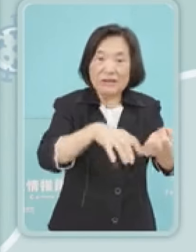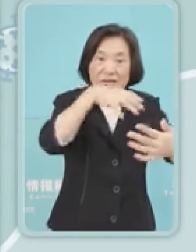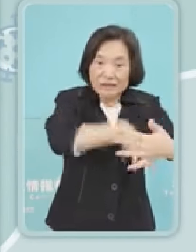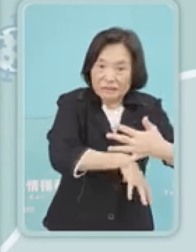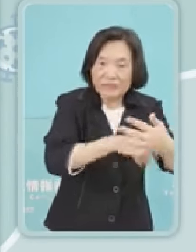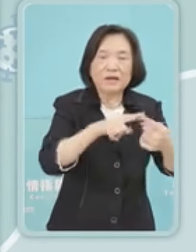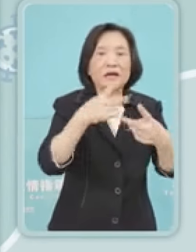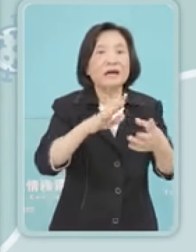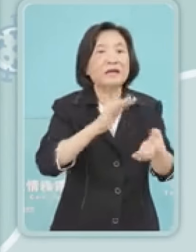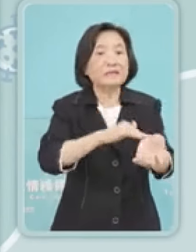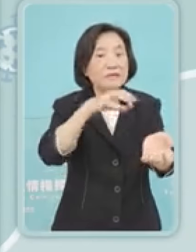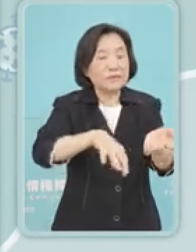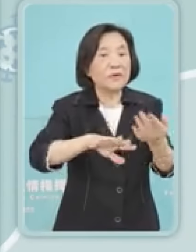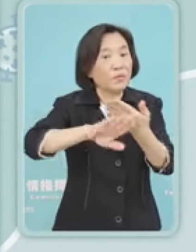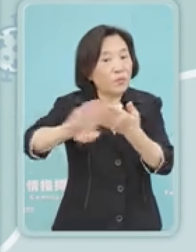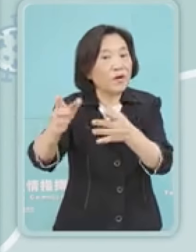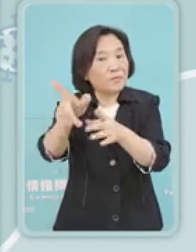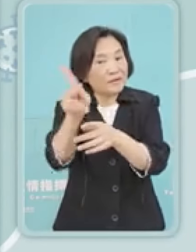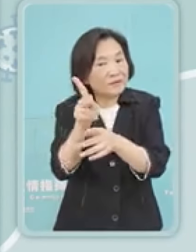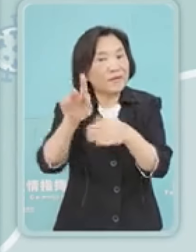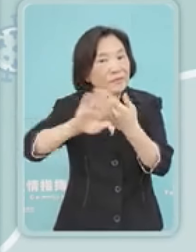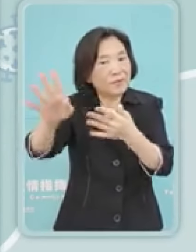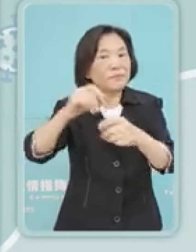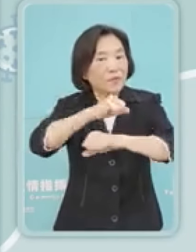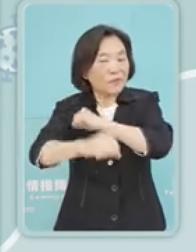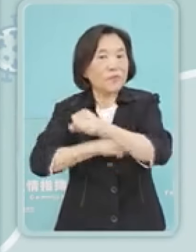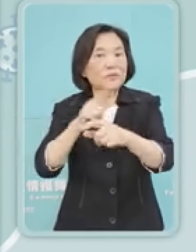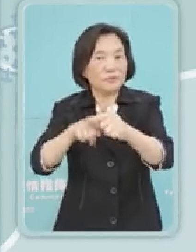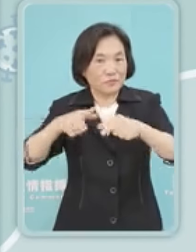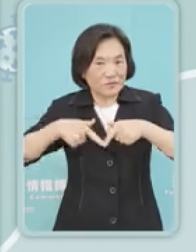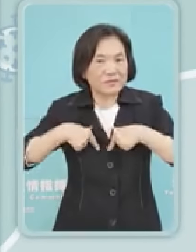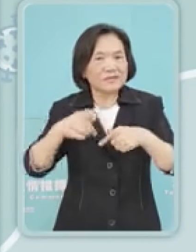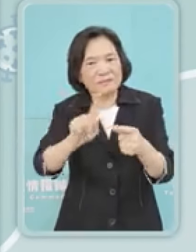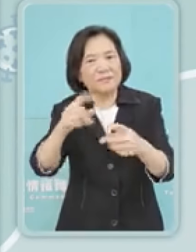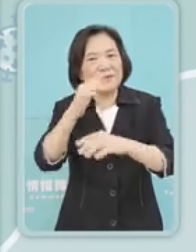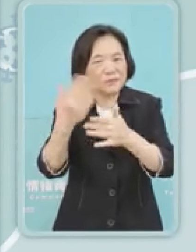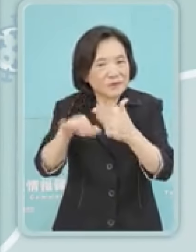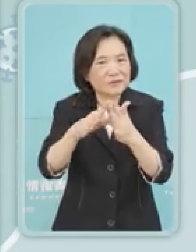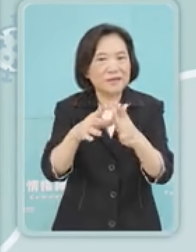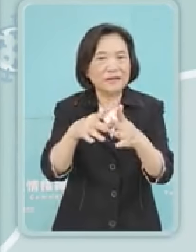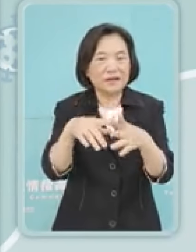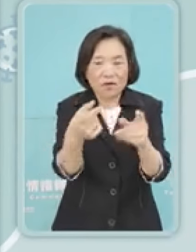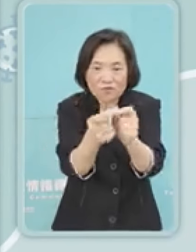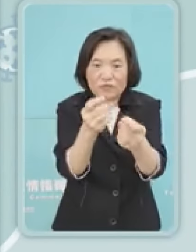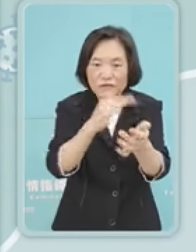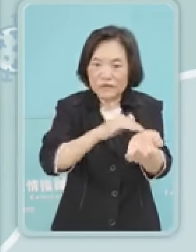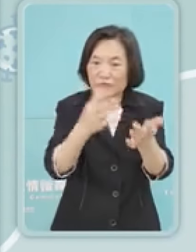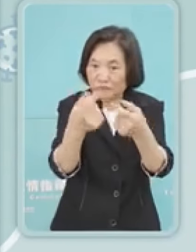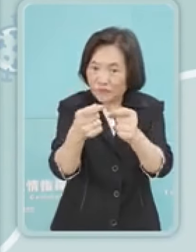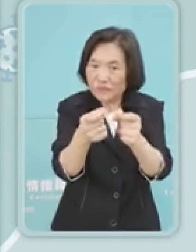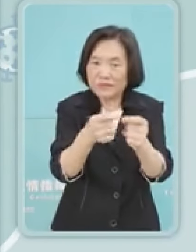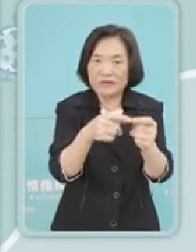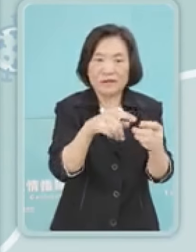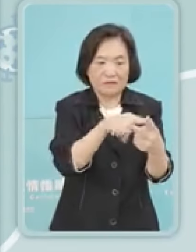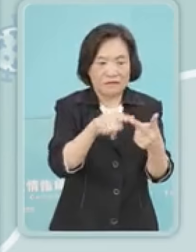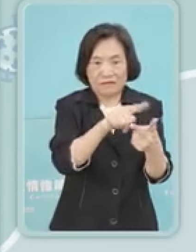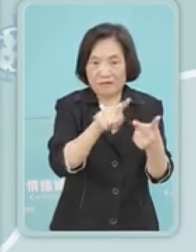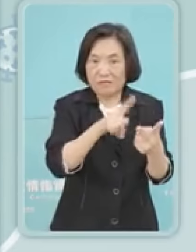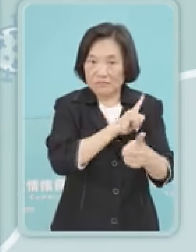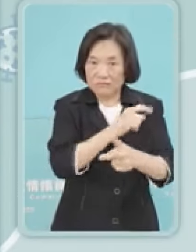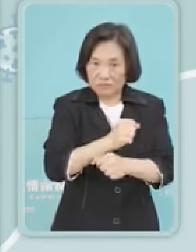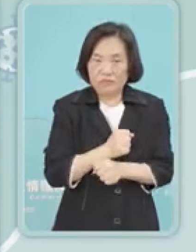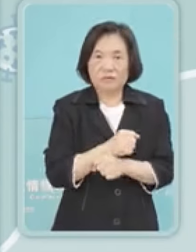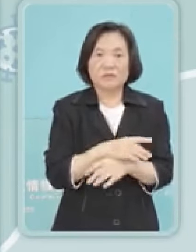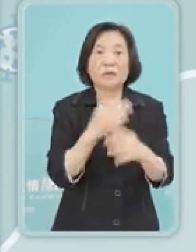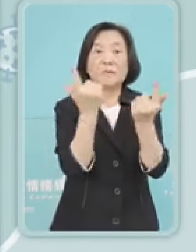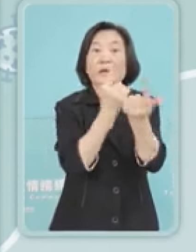院里面，还是在那个医院附近的学校或者是活动中心哦，请大家注意看。据我所知，